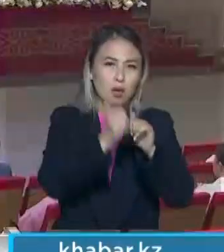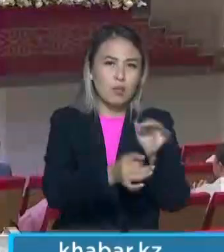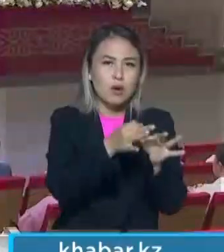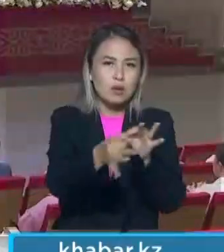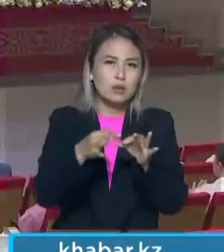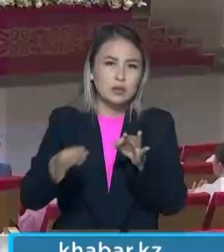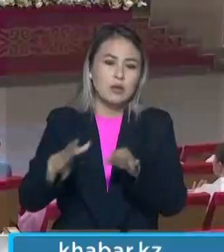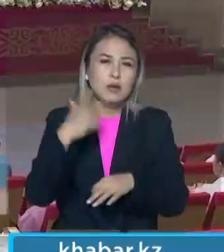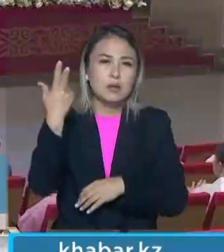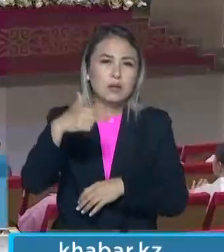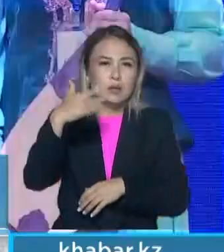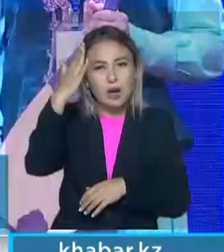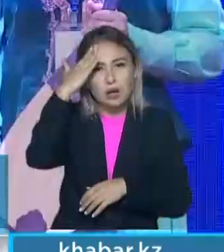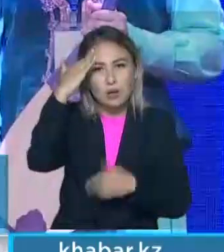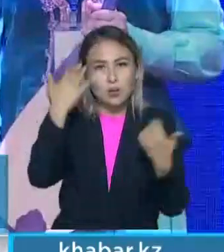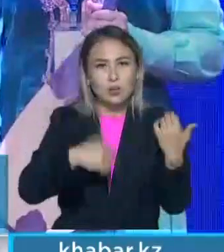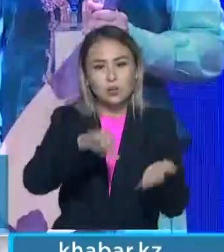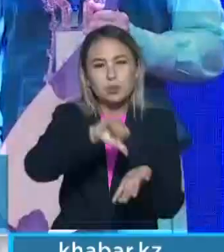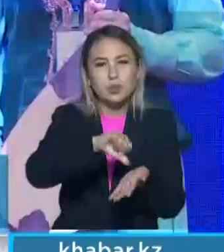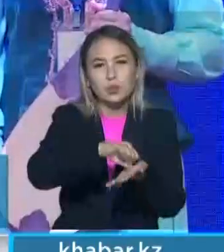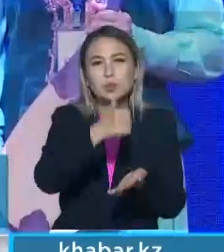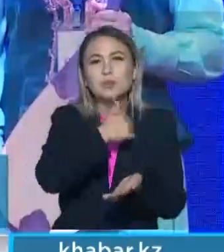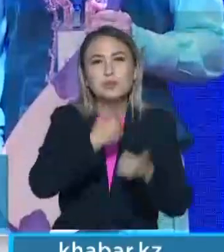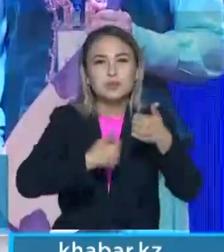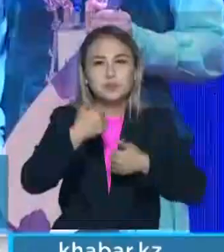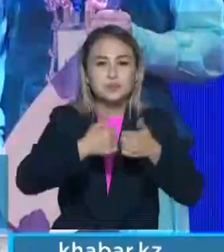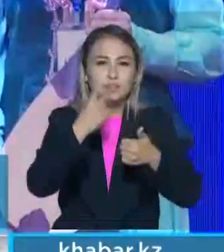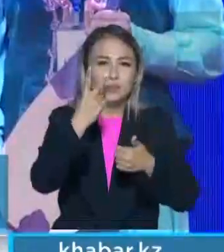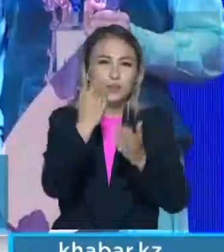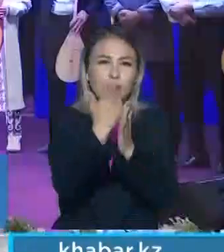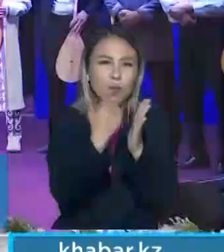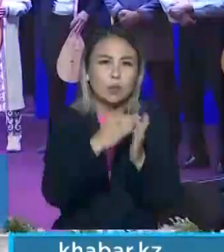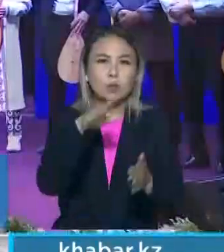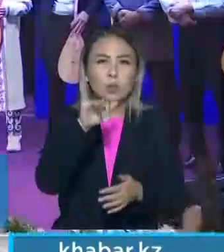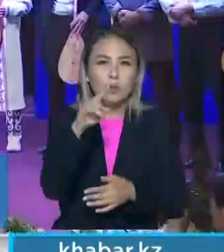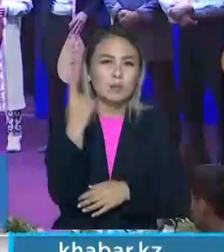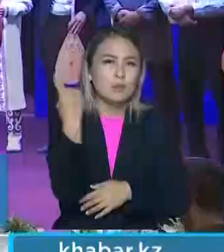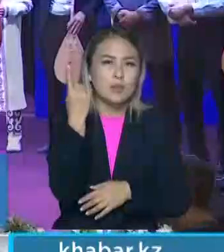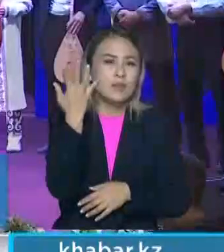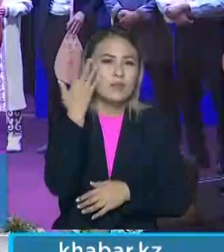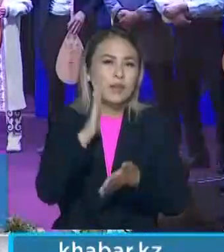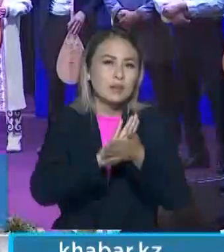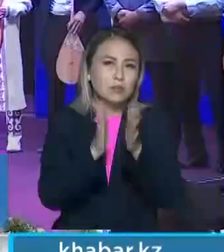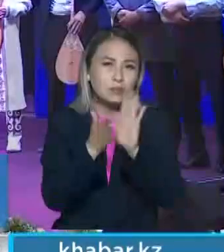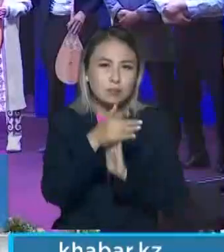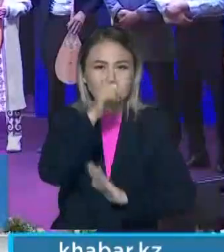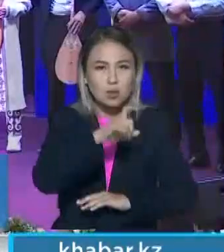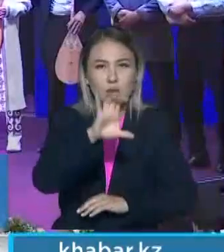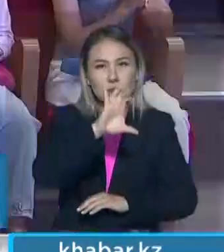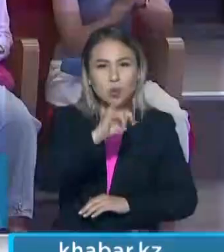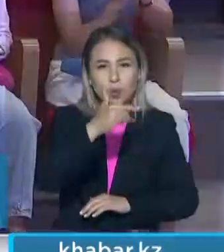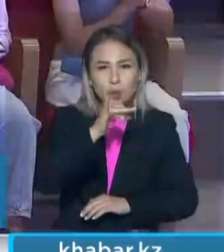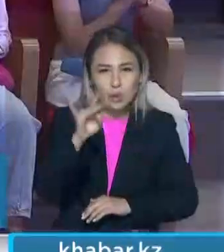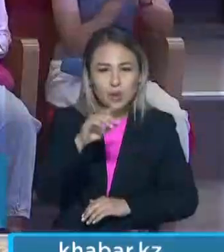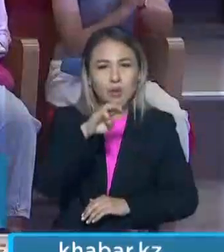әр аймағынан 30 талантты күйші қатысып бақ сынауда. Байқау екі кезеңнен тұрады. Алғашқы кезеңнің шартына сәйкес үміткерлер